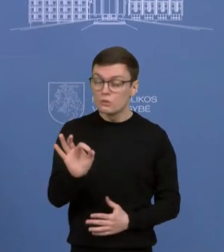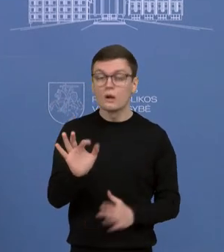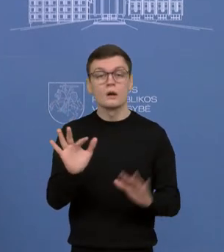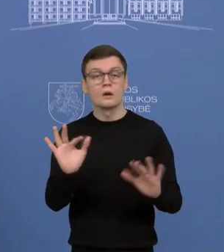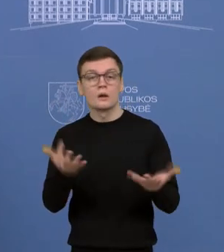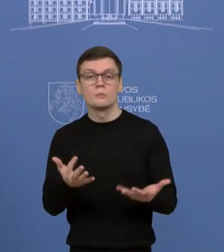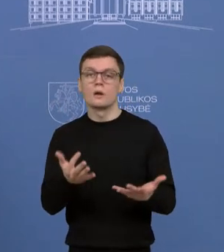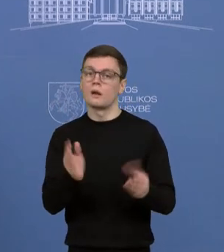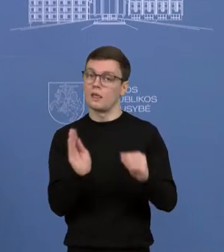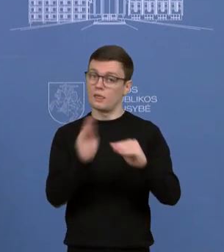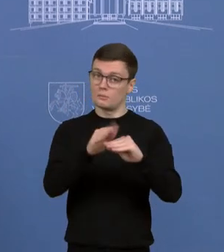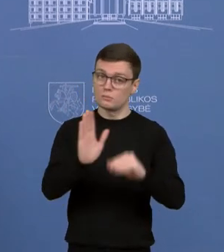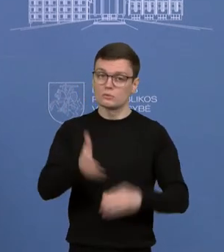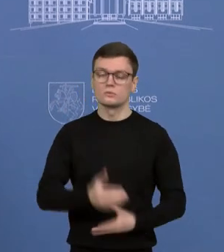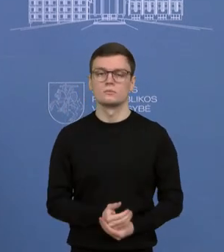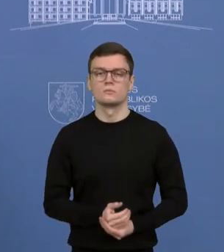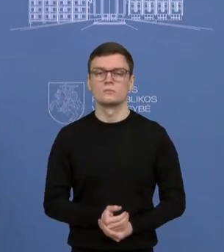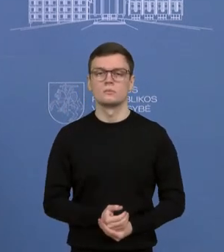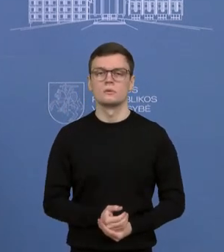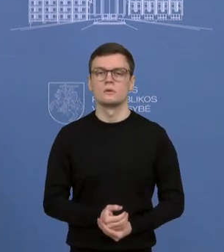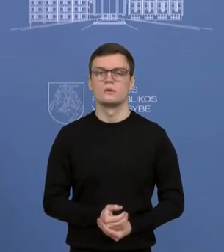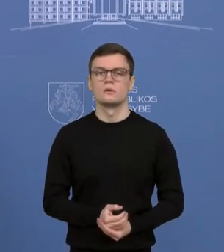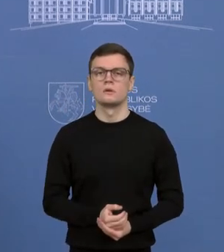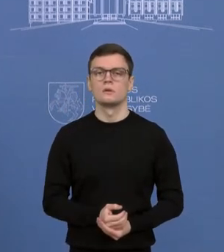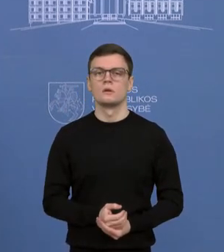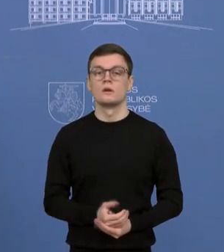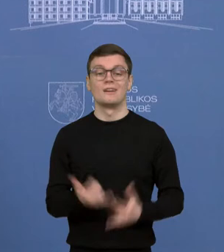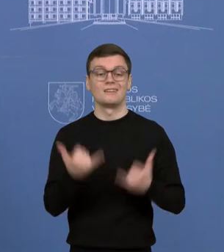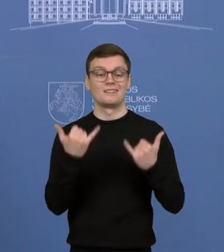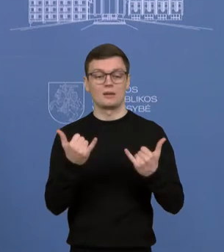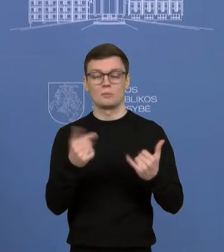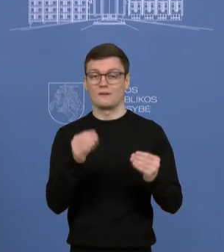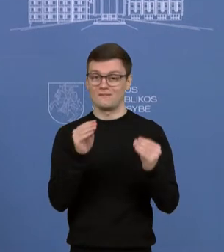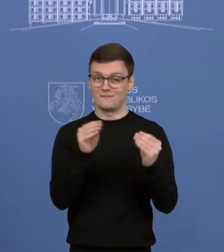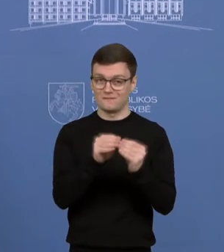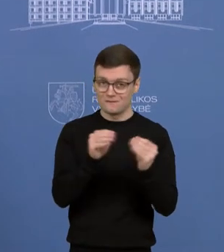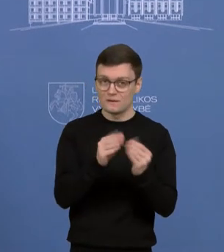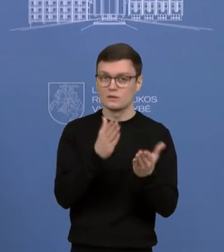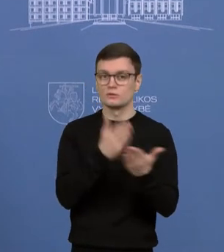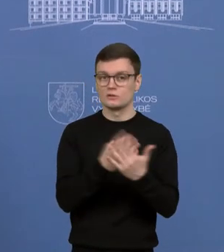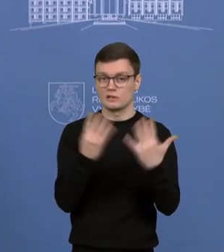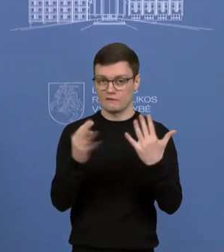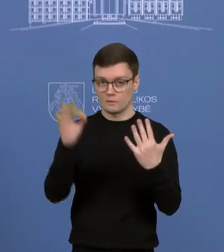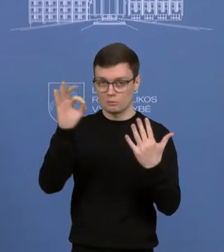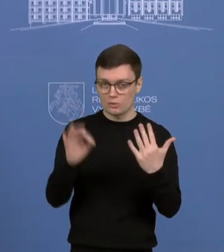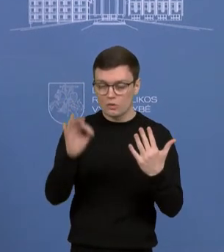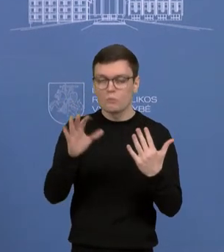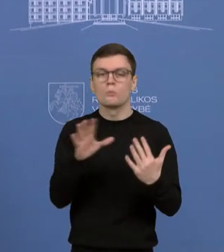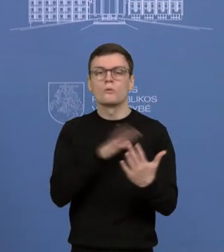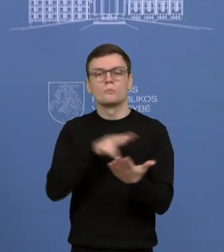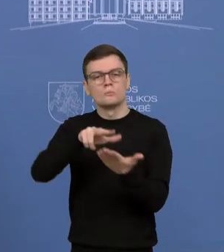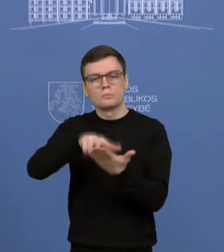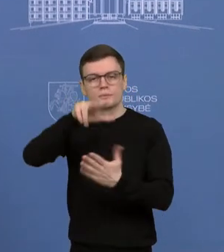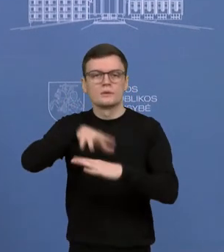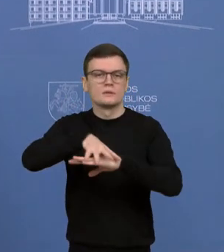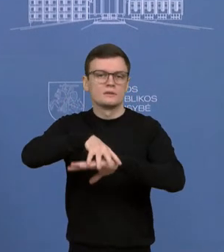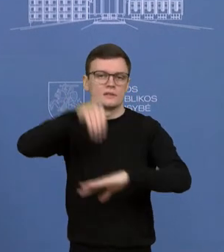vis tik didės? Galiojantis tarifas yra nustatytas 9%, tai kas buvo priimta Seime, tai